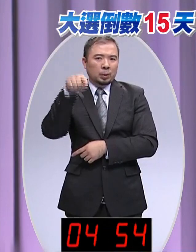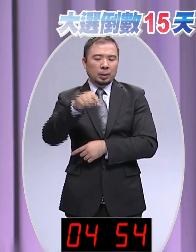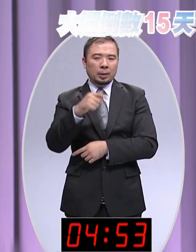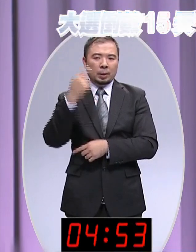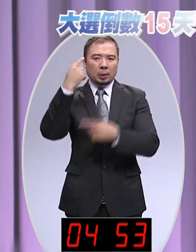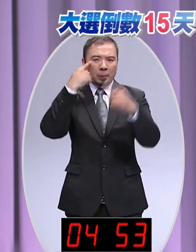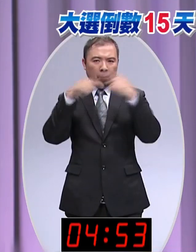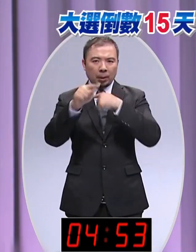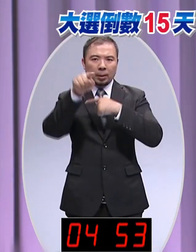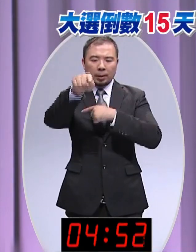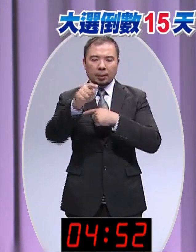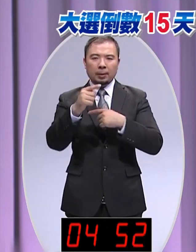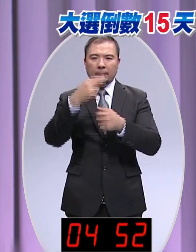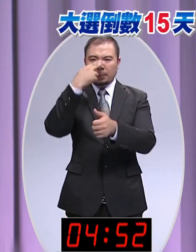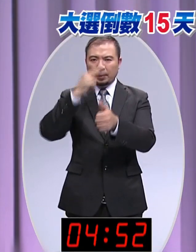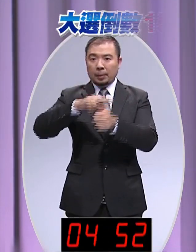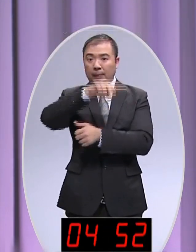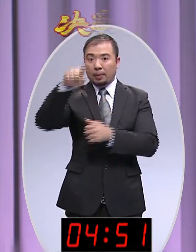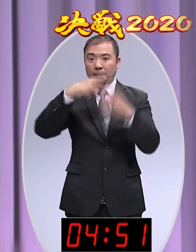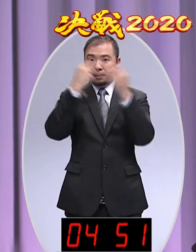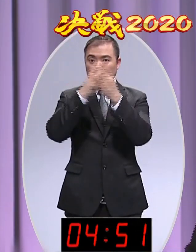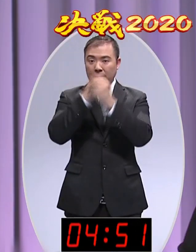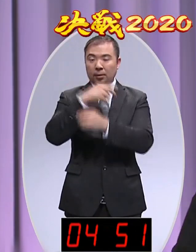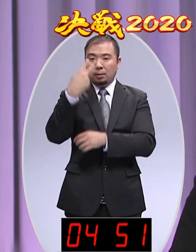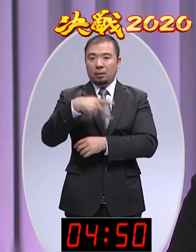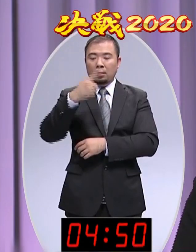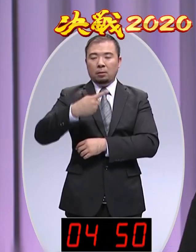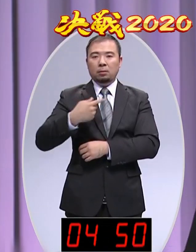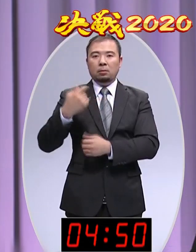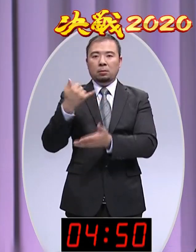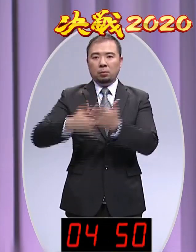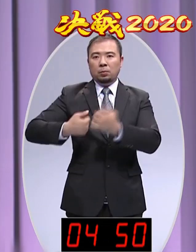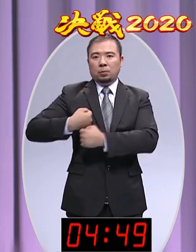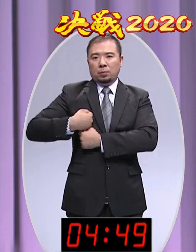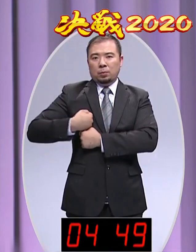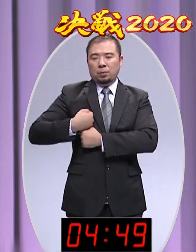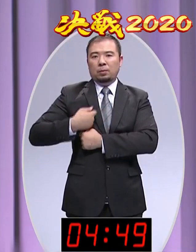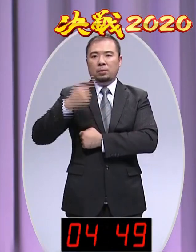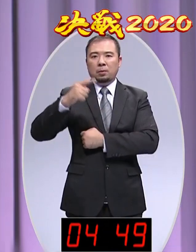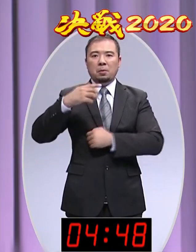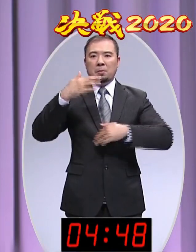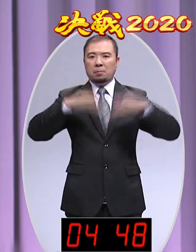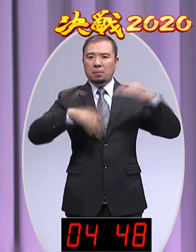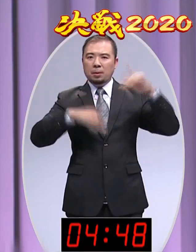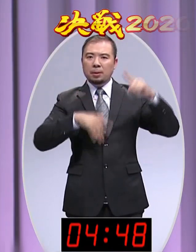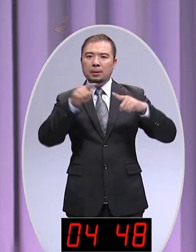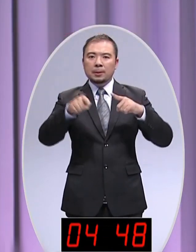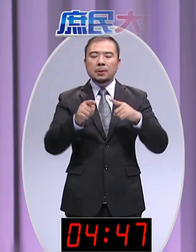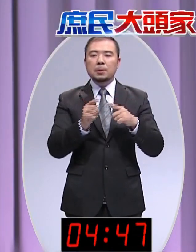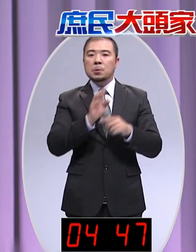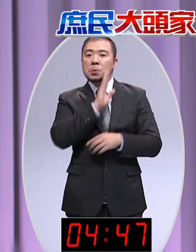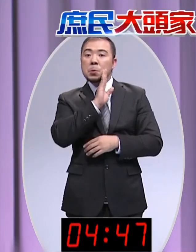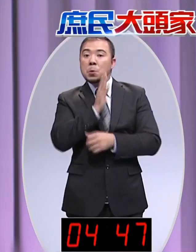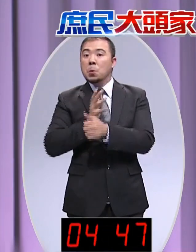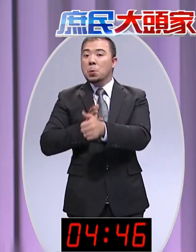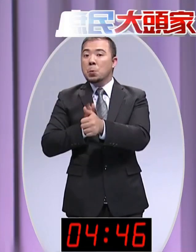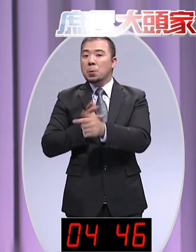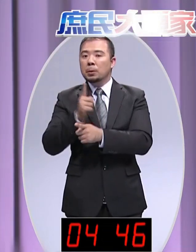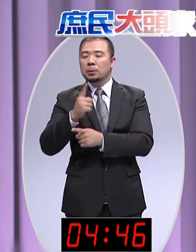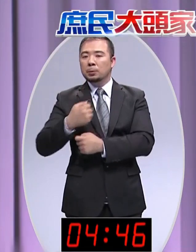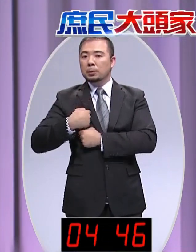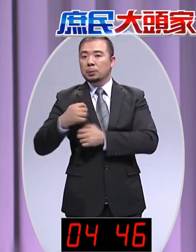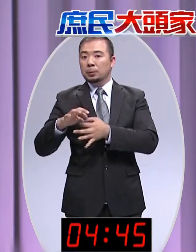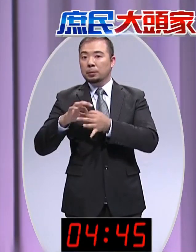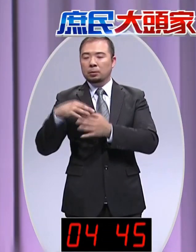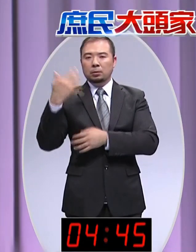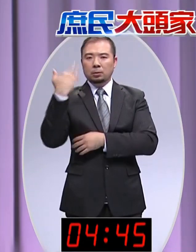军人的学长学弟的关系来收买情报，前一阵子甚至还有退役的将军涉案